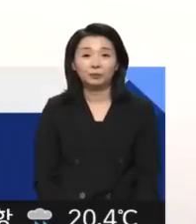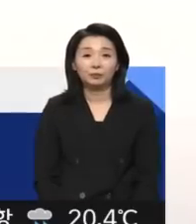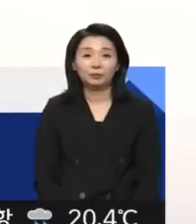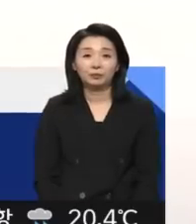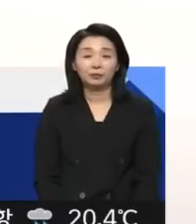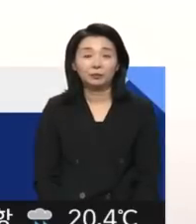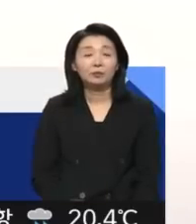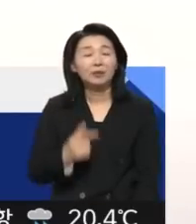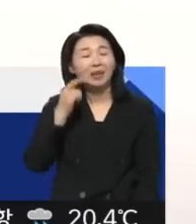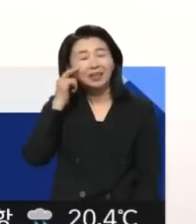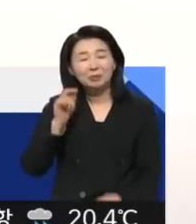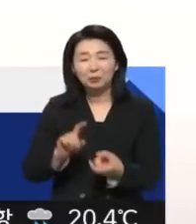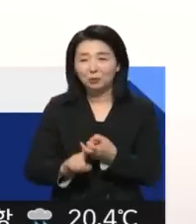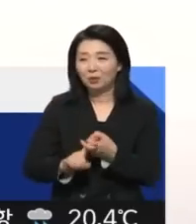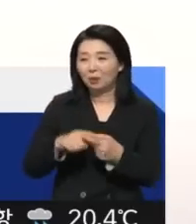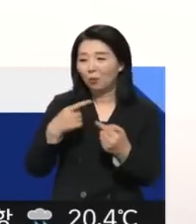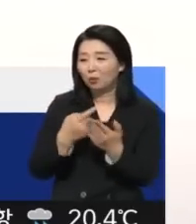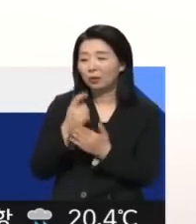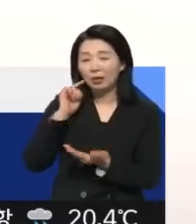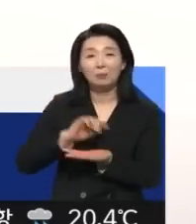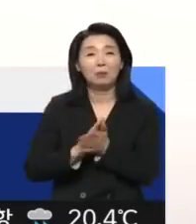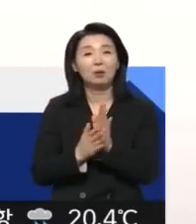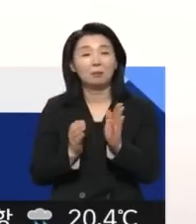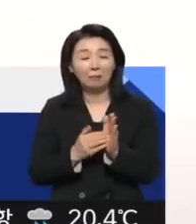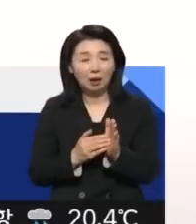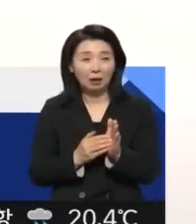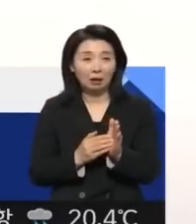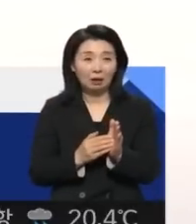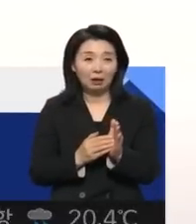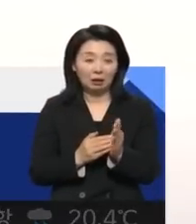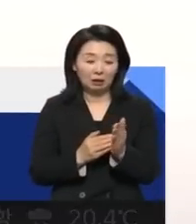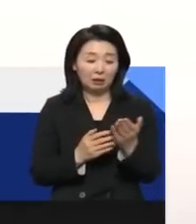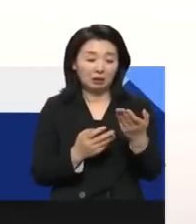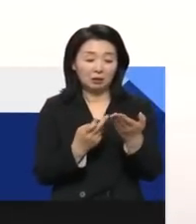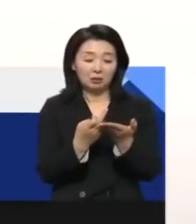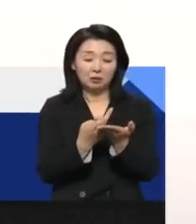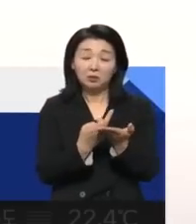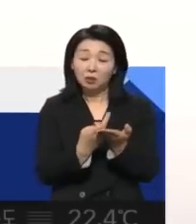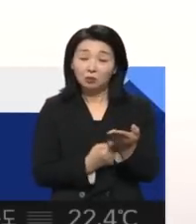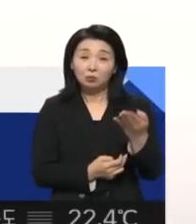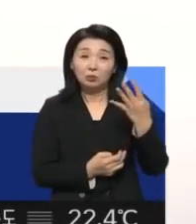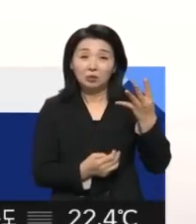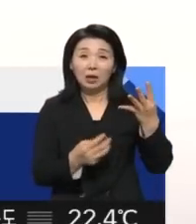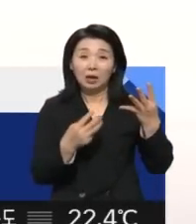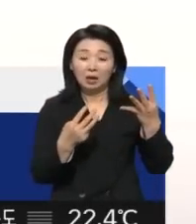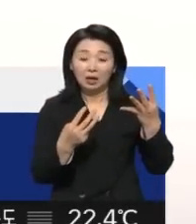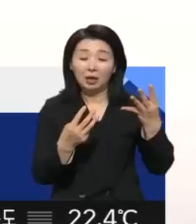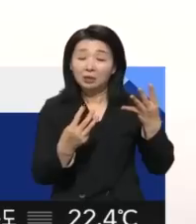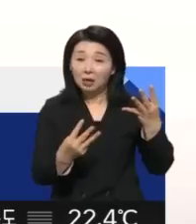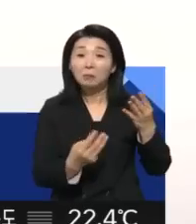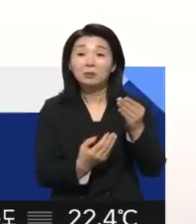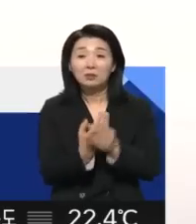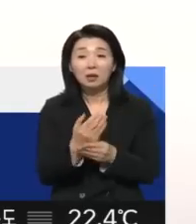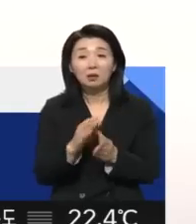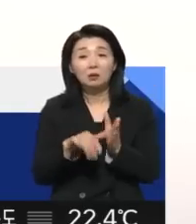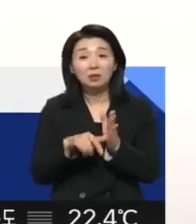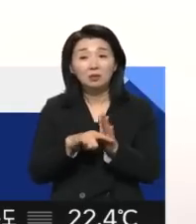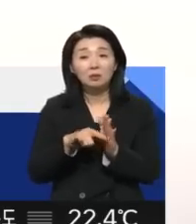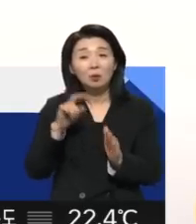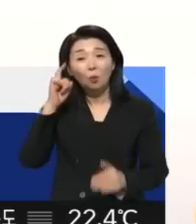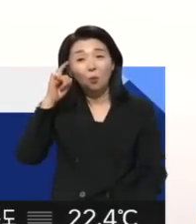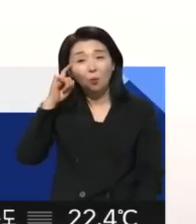독재를 미화하고 제주 4.3 사건을 좌파 세력이 대한민국 성립에 저항한 반란으로 규정했던